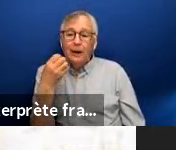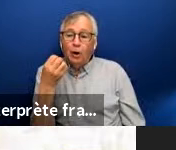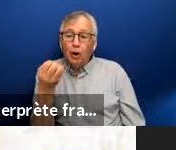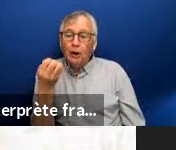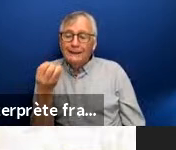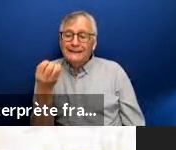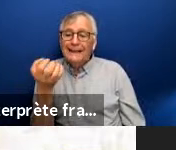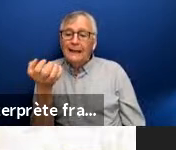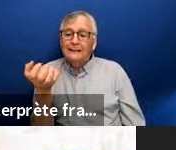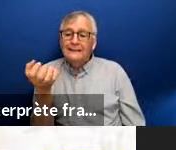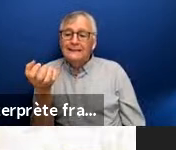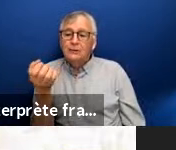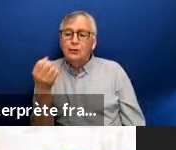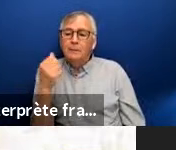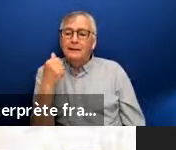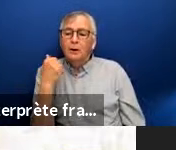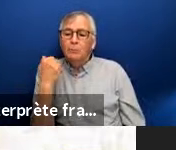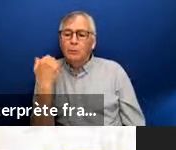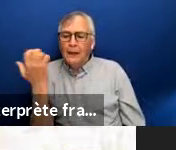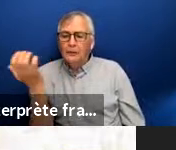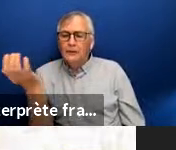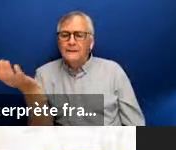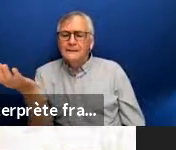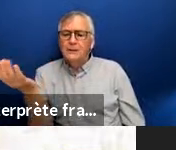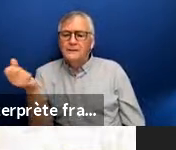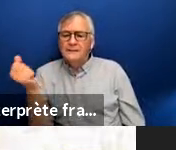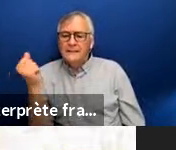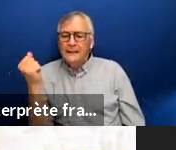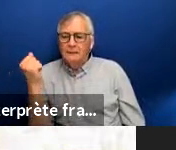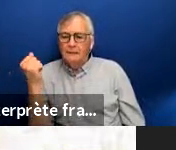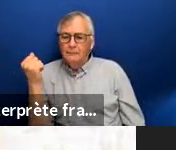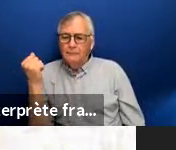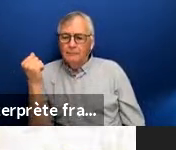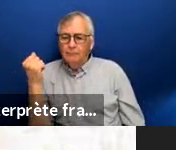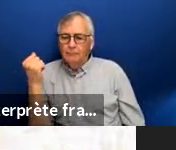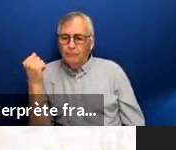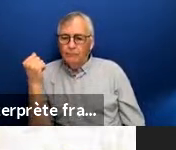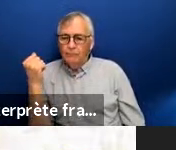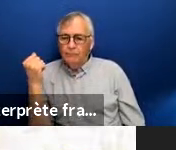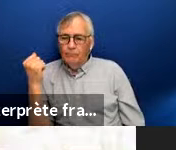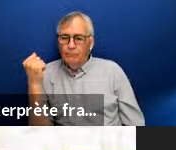effectivement, qui reconnaissent la langue des signes du pays comme une langue de signes officielle.